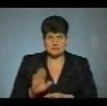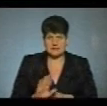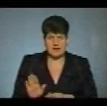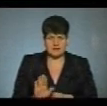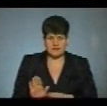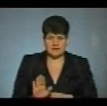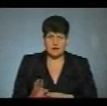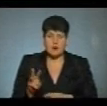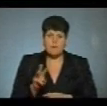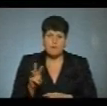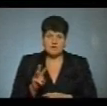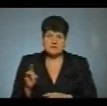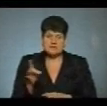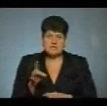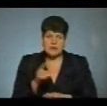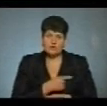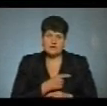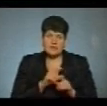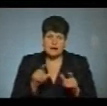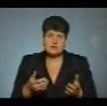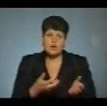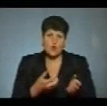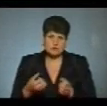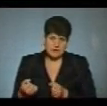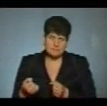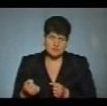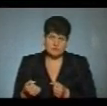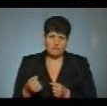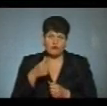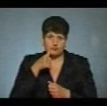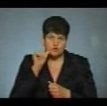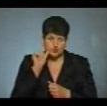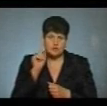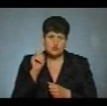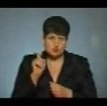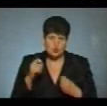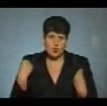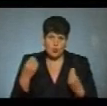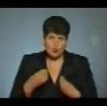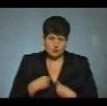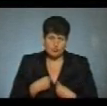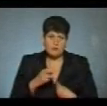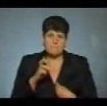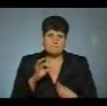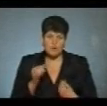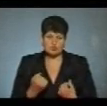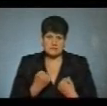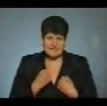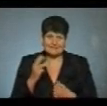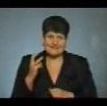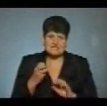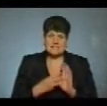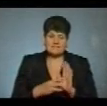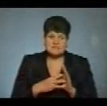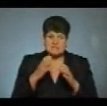як Монастирська районна лікарня отримала буквально вчора 100 костюмів біозахисту, отримала